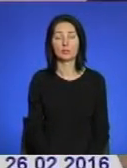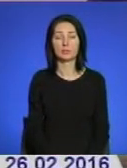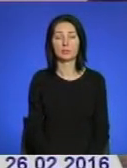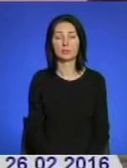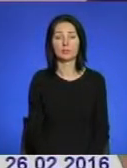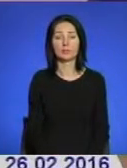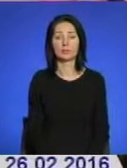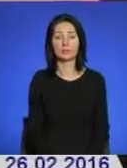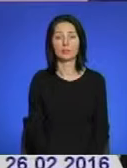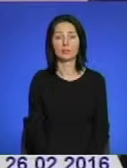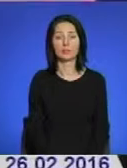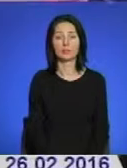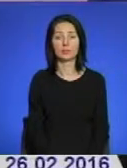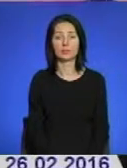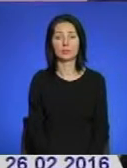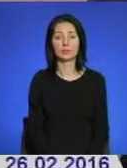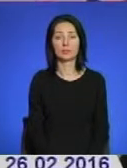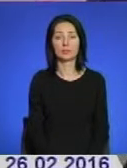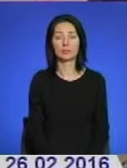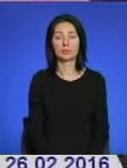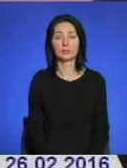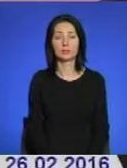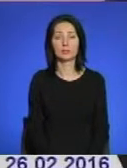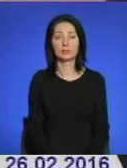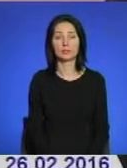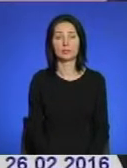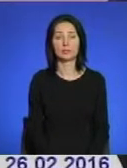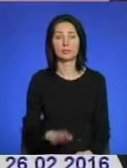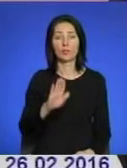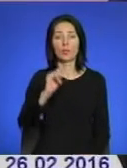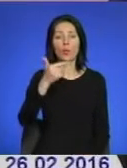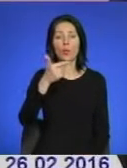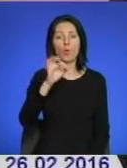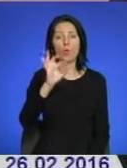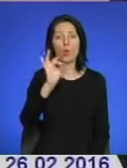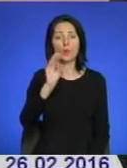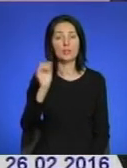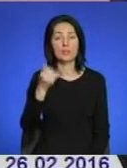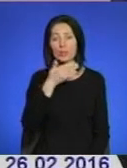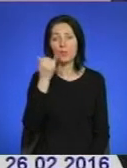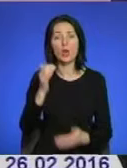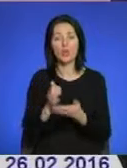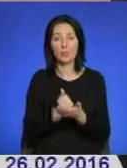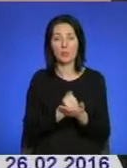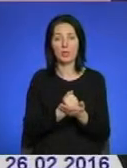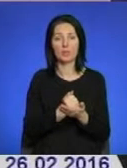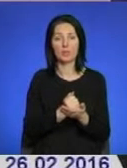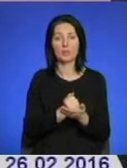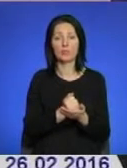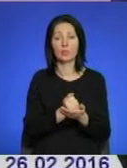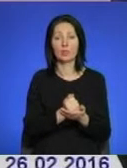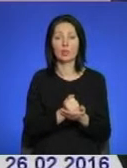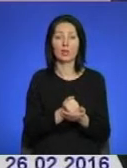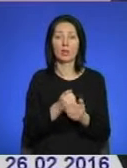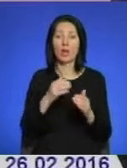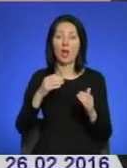Hungary. We import this from, first of all, from Russia. В Угорщині немає таких запасів копалин